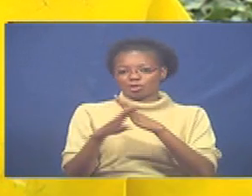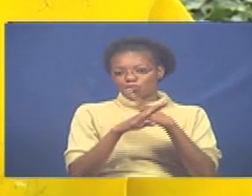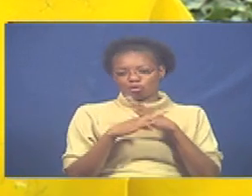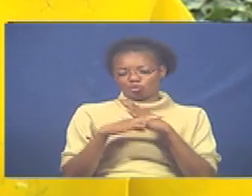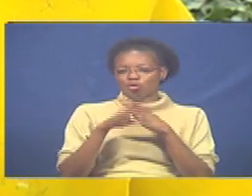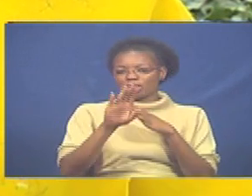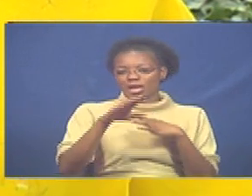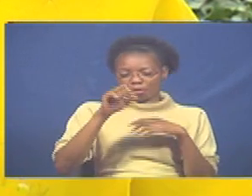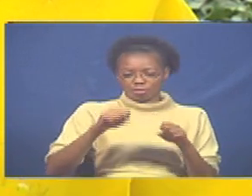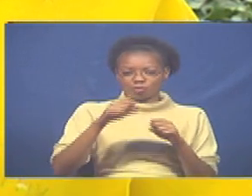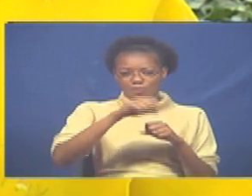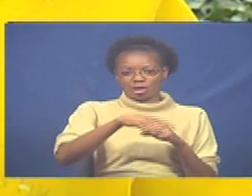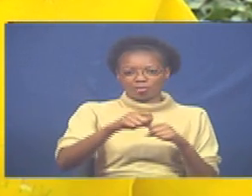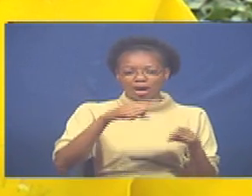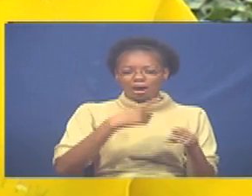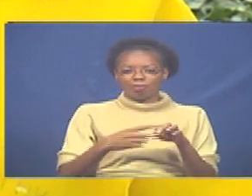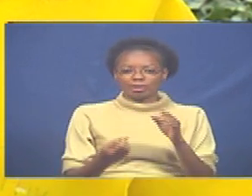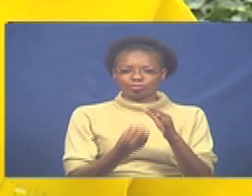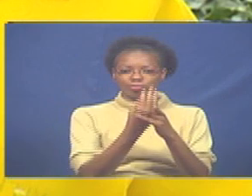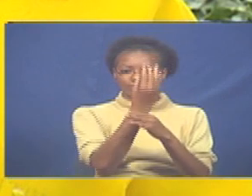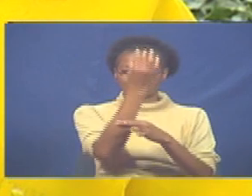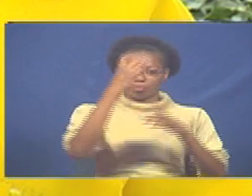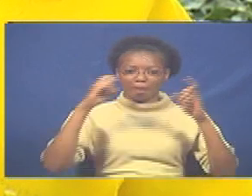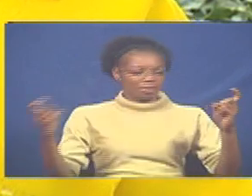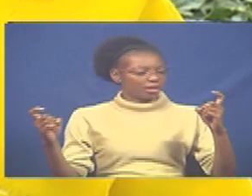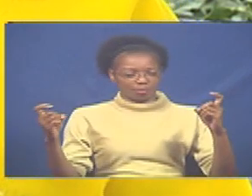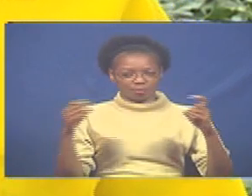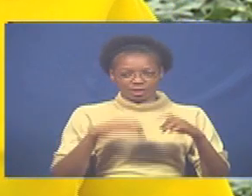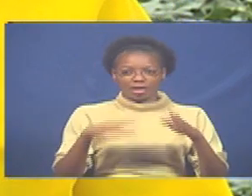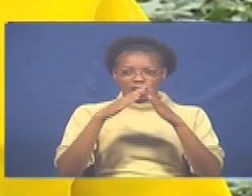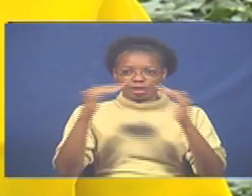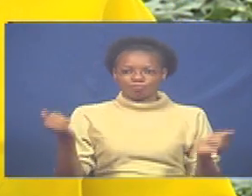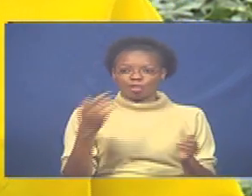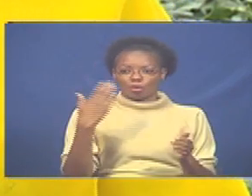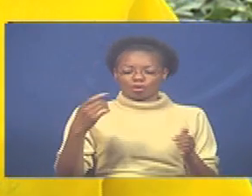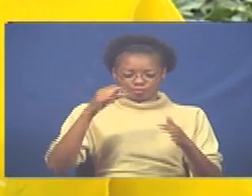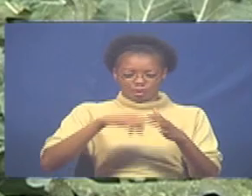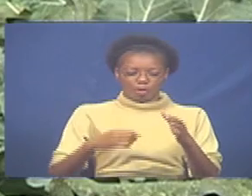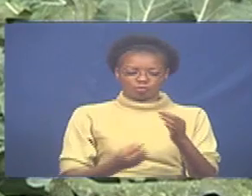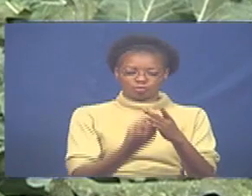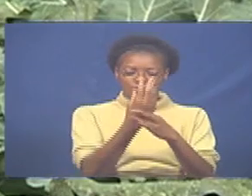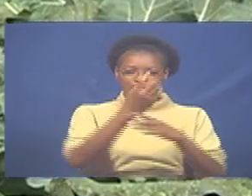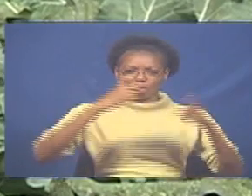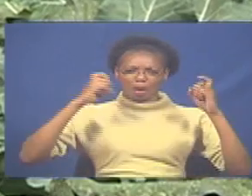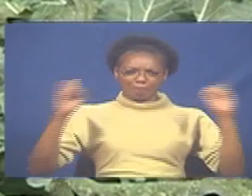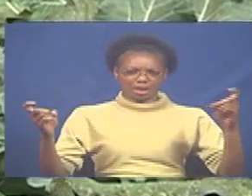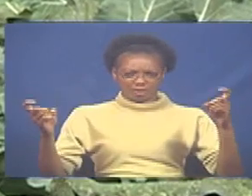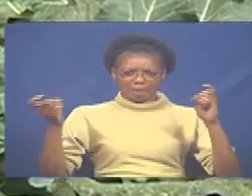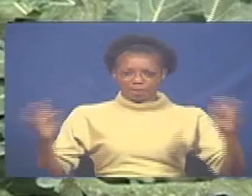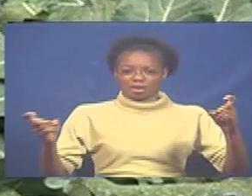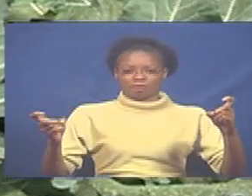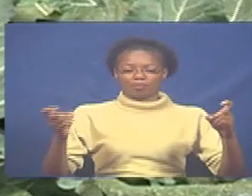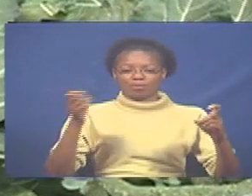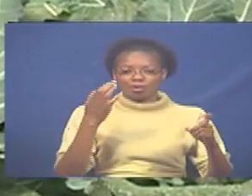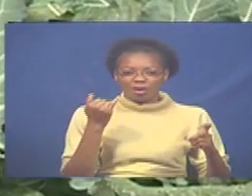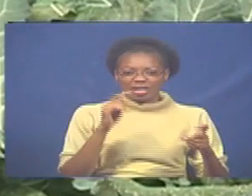ndio utapanda, lakini haitakuwa kubwa kama vile ambavyo inaweza kuwa kubwa hapa ndani. Ukiangalia hapa ndani ni kubwa